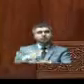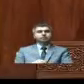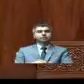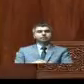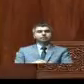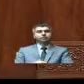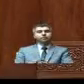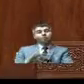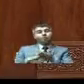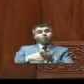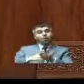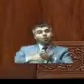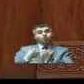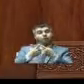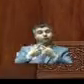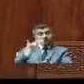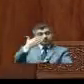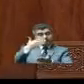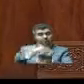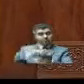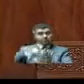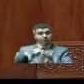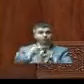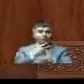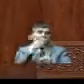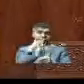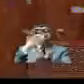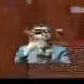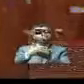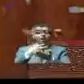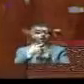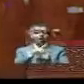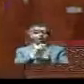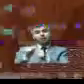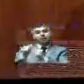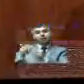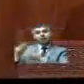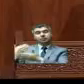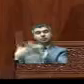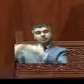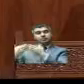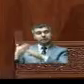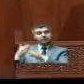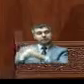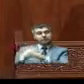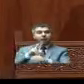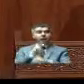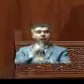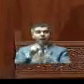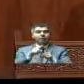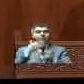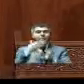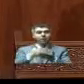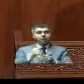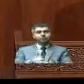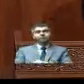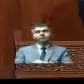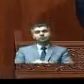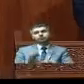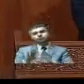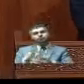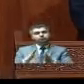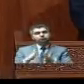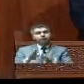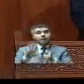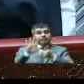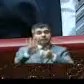آلية لإزاحة الثلوج، 533 منها تم توفيرها من طرف العمالة الأقاليم المعنية، السهر